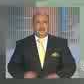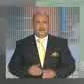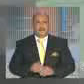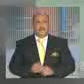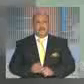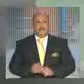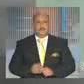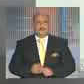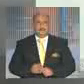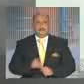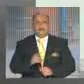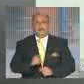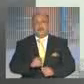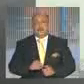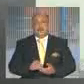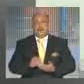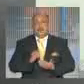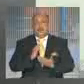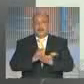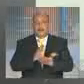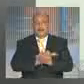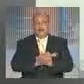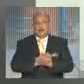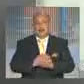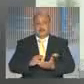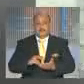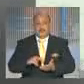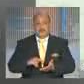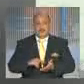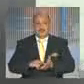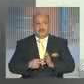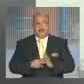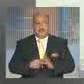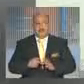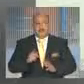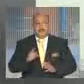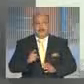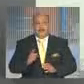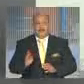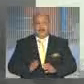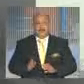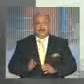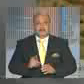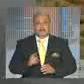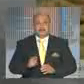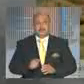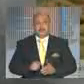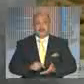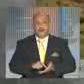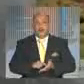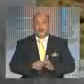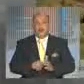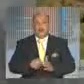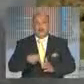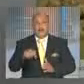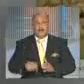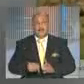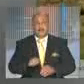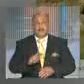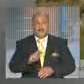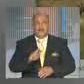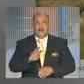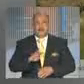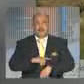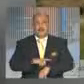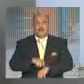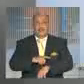تحقيقا في الغرض. وفي نفس الإطار تتواصل العمليات العسكرية الميدانية بجبال سمامة والسلوم الذي شهد